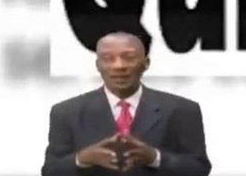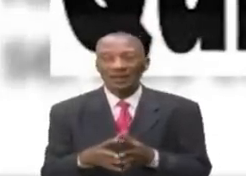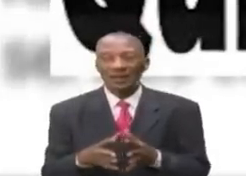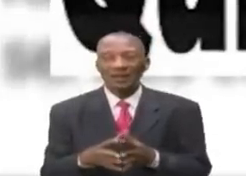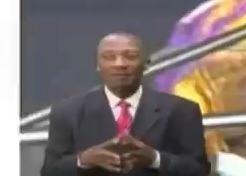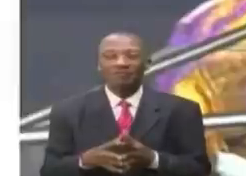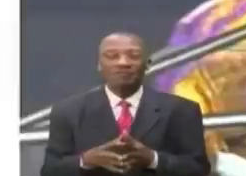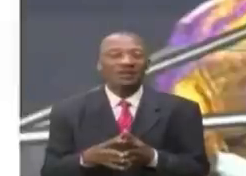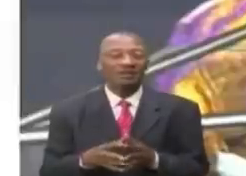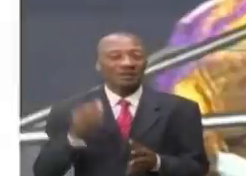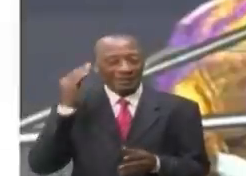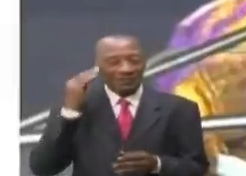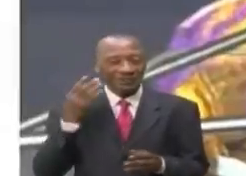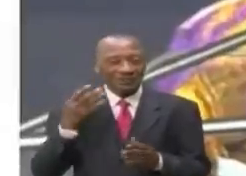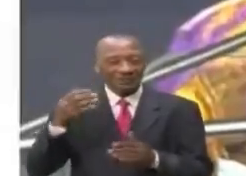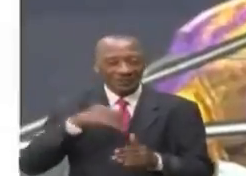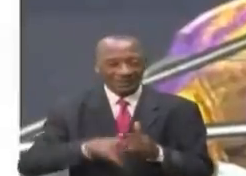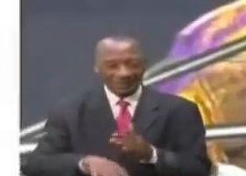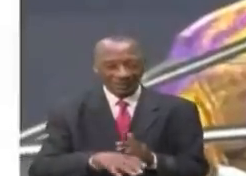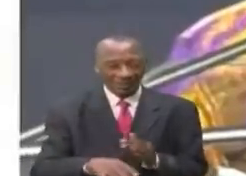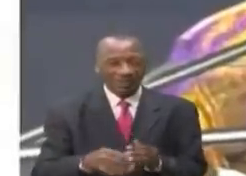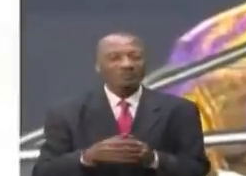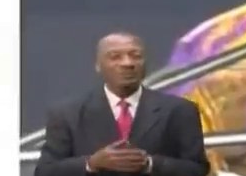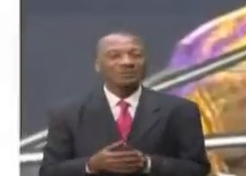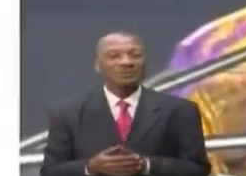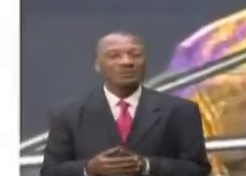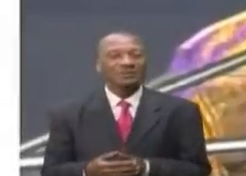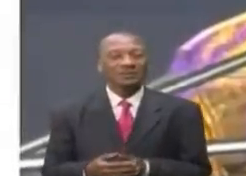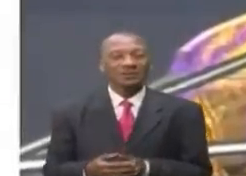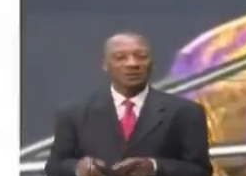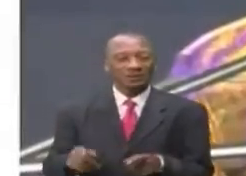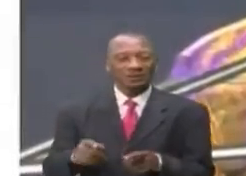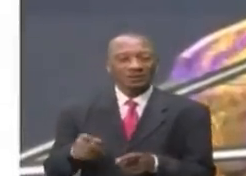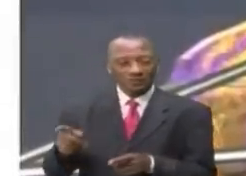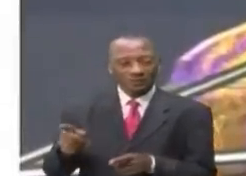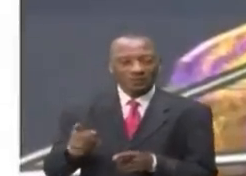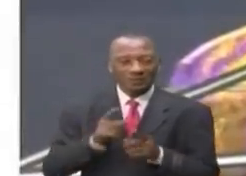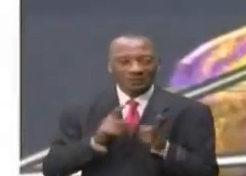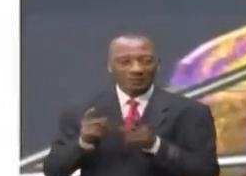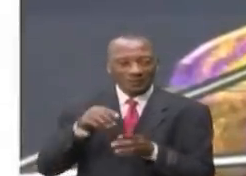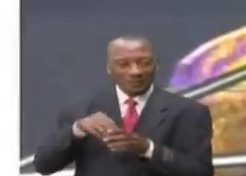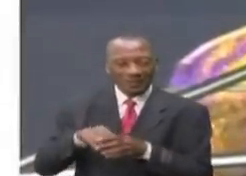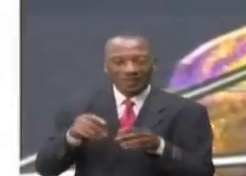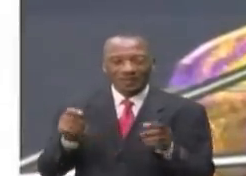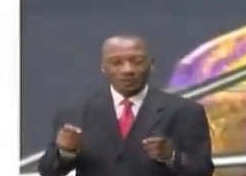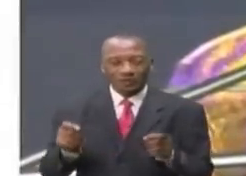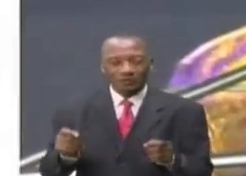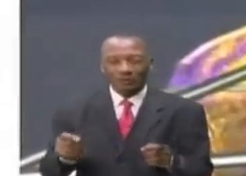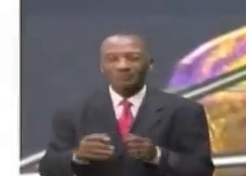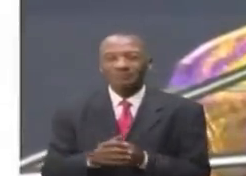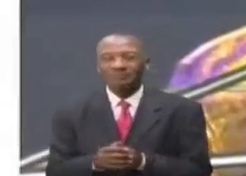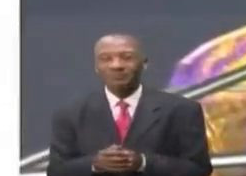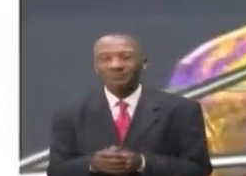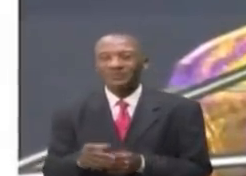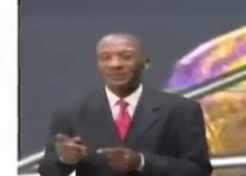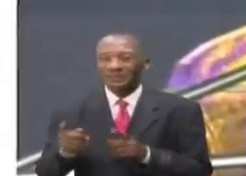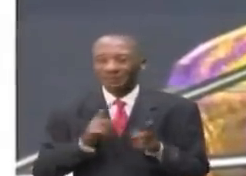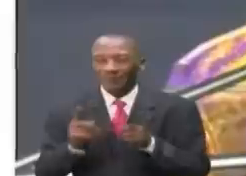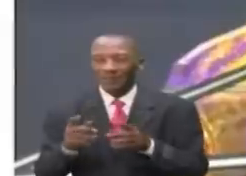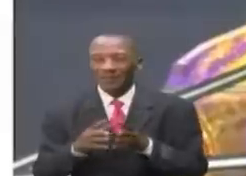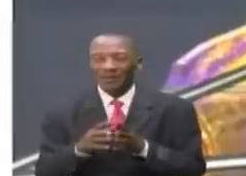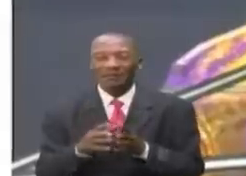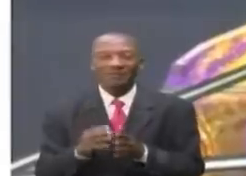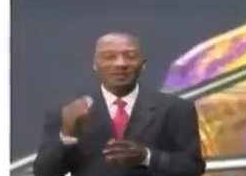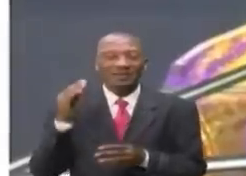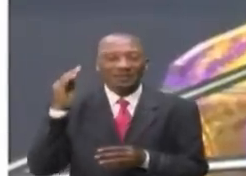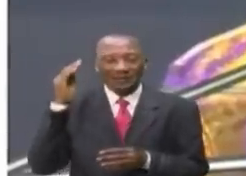tient l'impérium? Autant de questions note le journal qui a sûrement guidé le pacificateur Vital Kamerhe, leader de